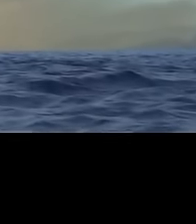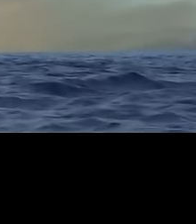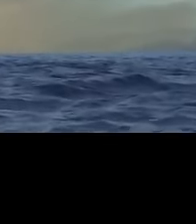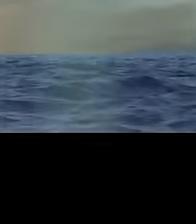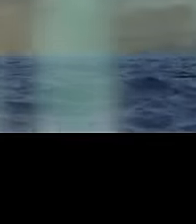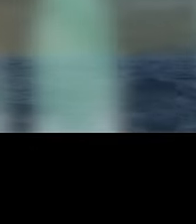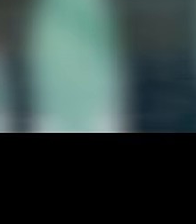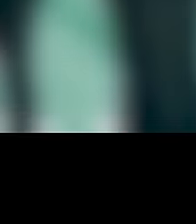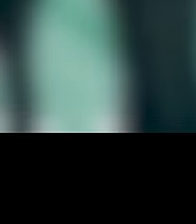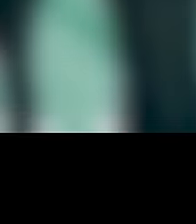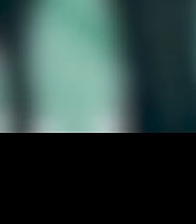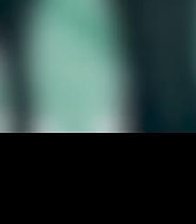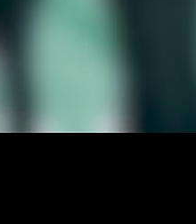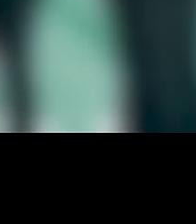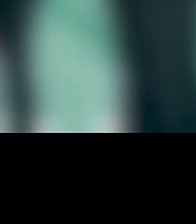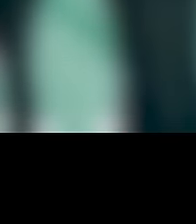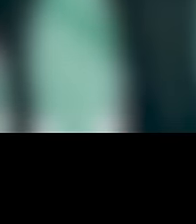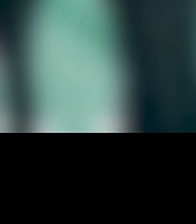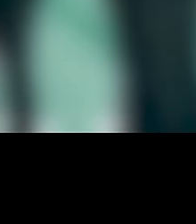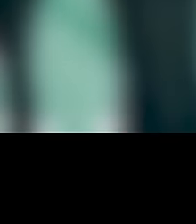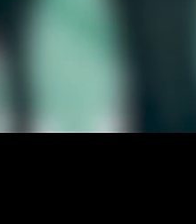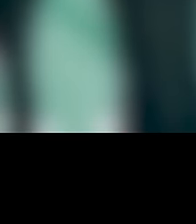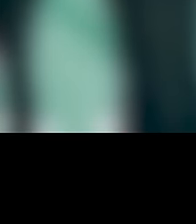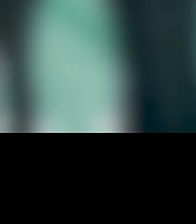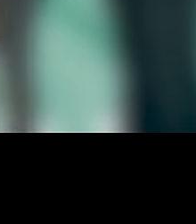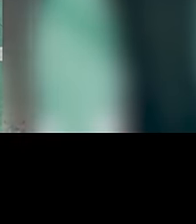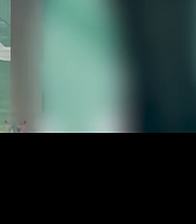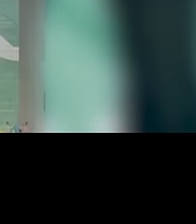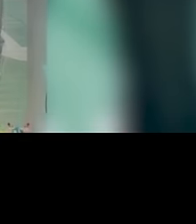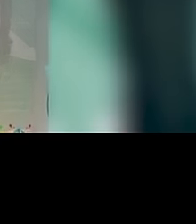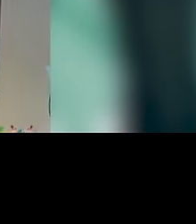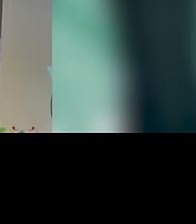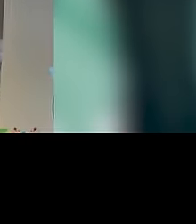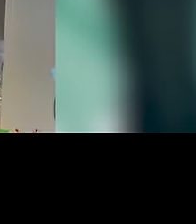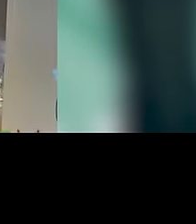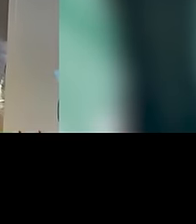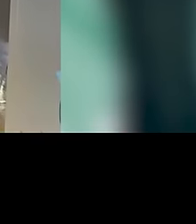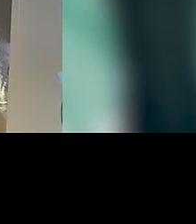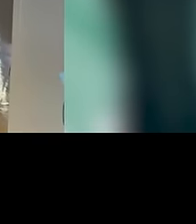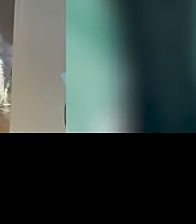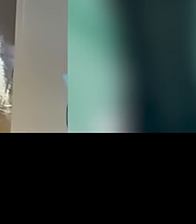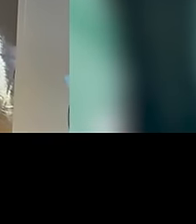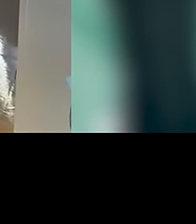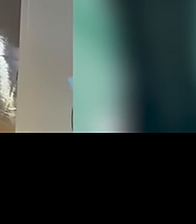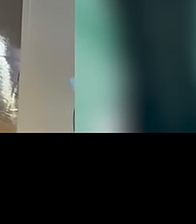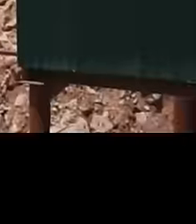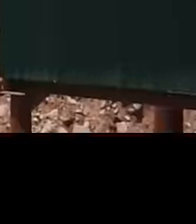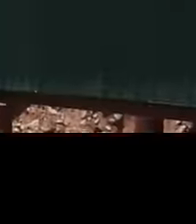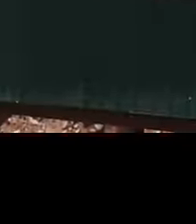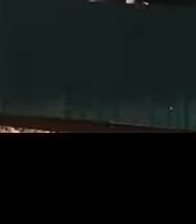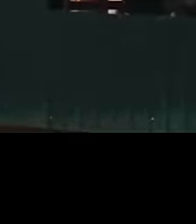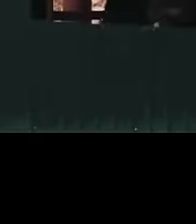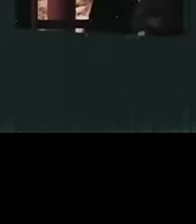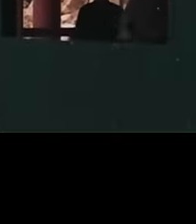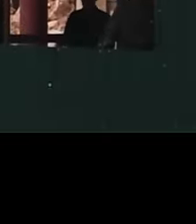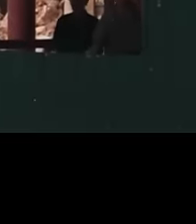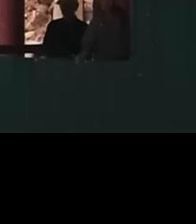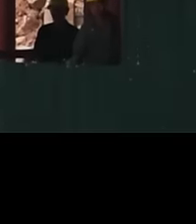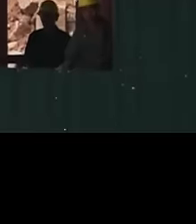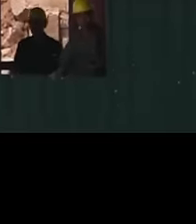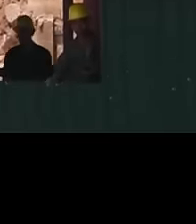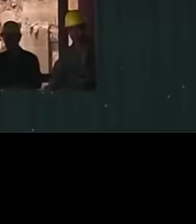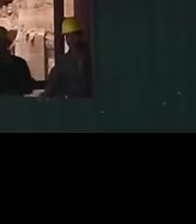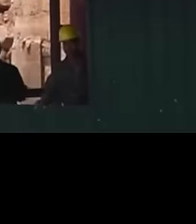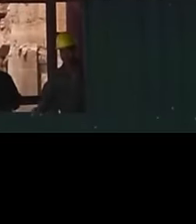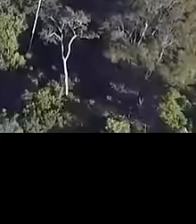de offshore olie- en gassector. Met een concrete visie werkt de regering aan het benutten van onze